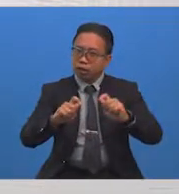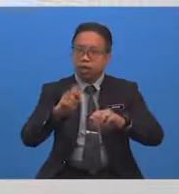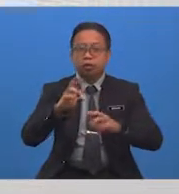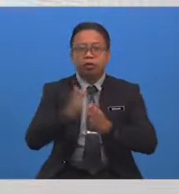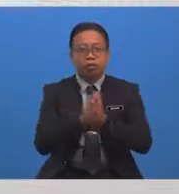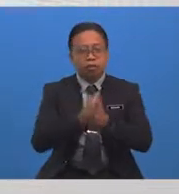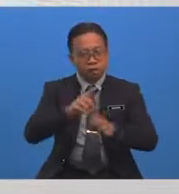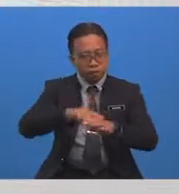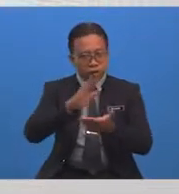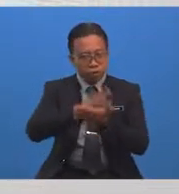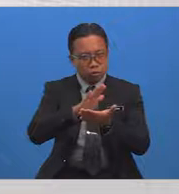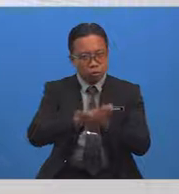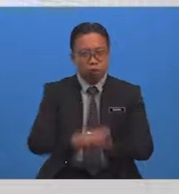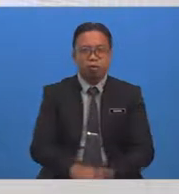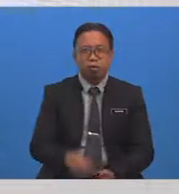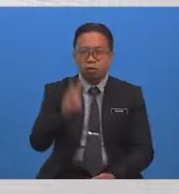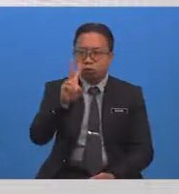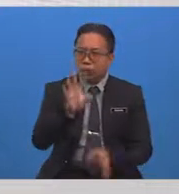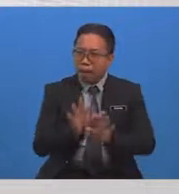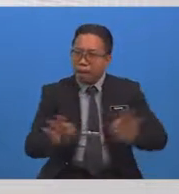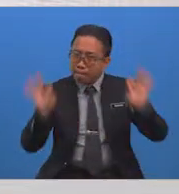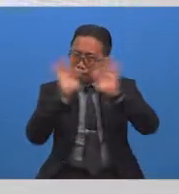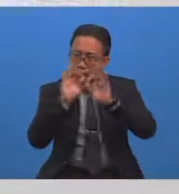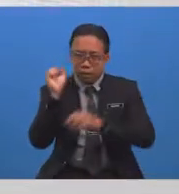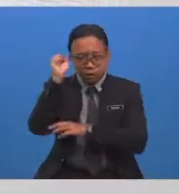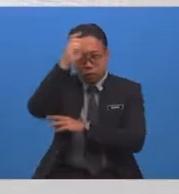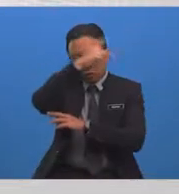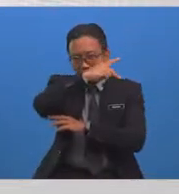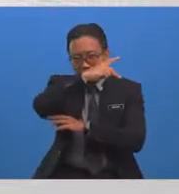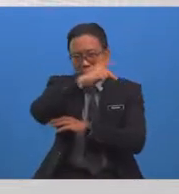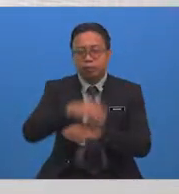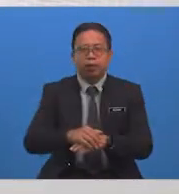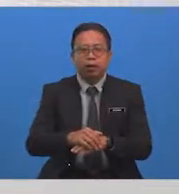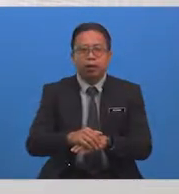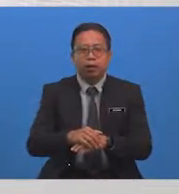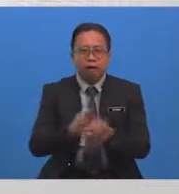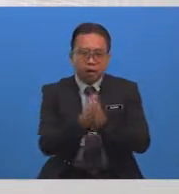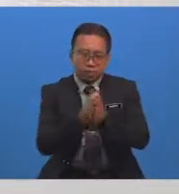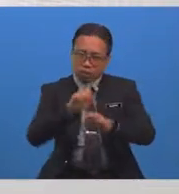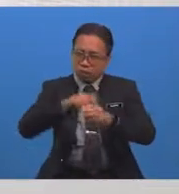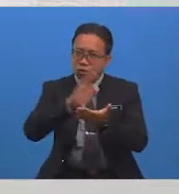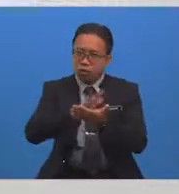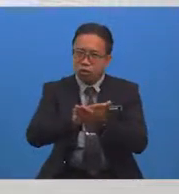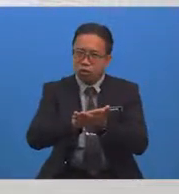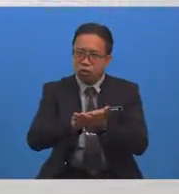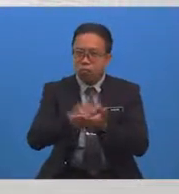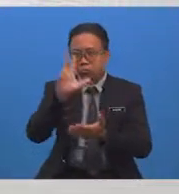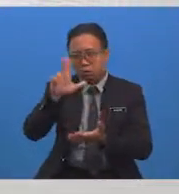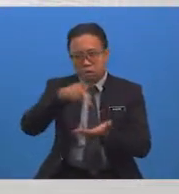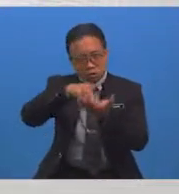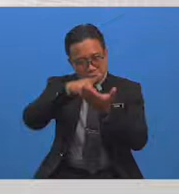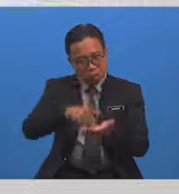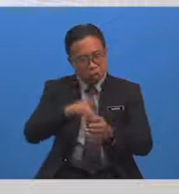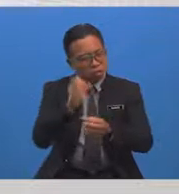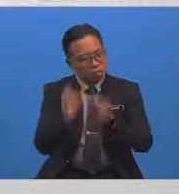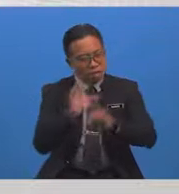ke-22 kepentingan bersikap rajin di sekolah ketiga kesan sekiranya tidak bersikap